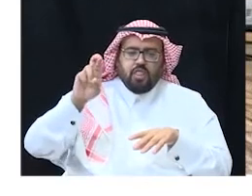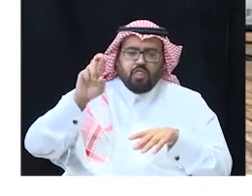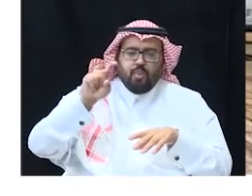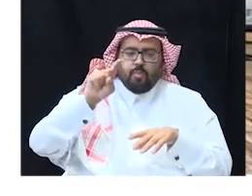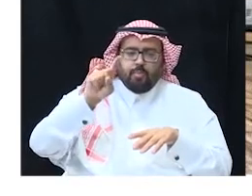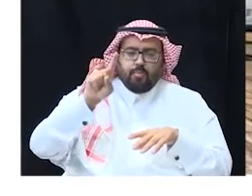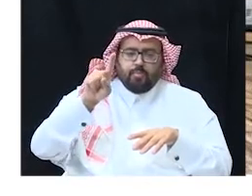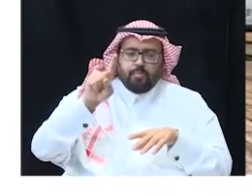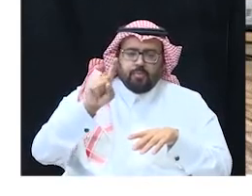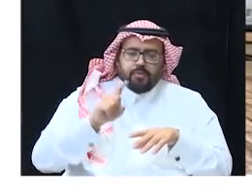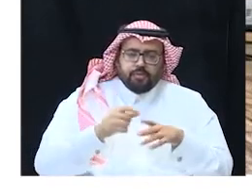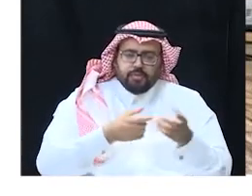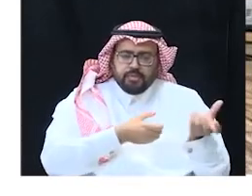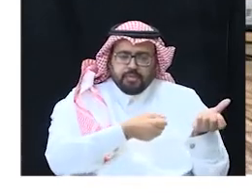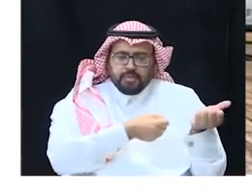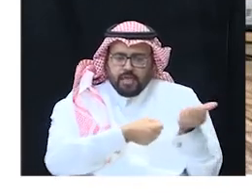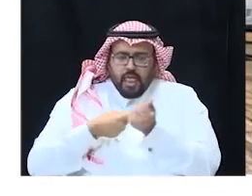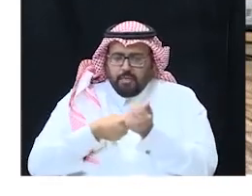التجاذب